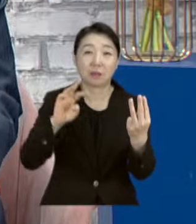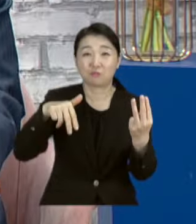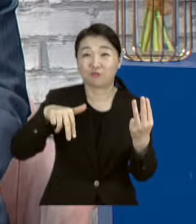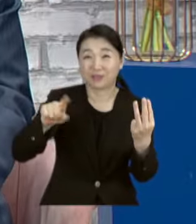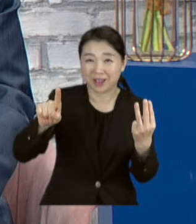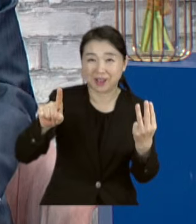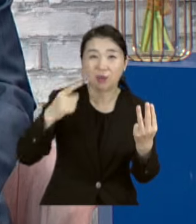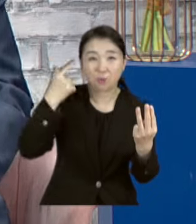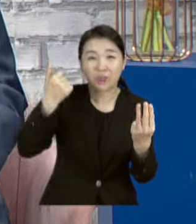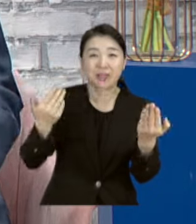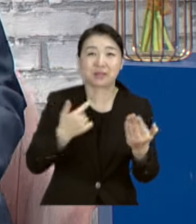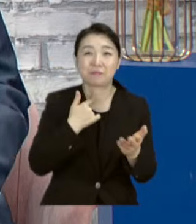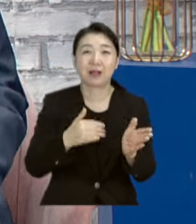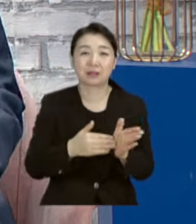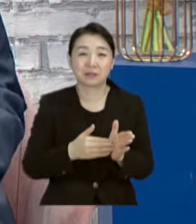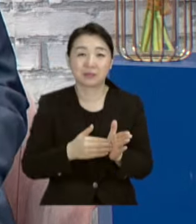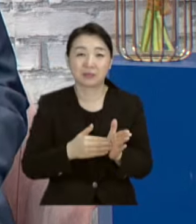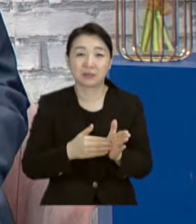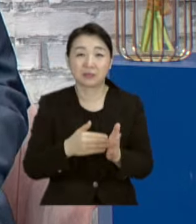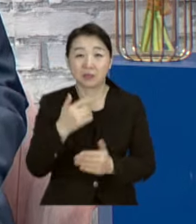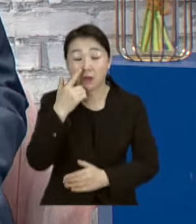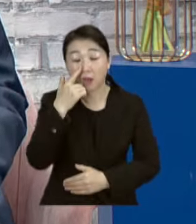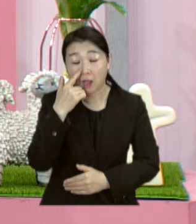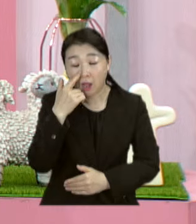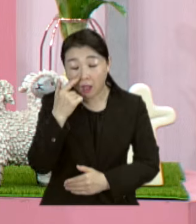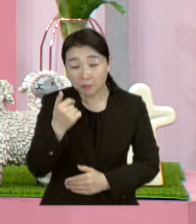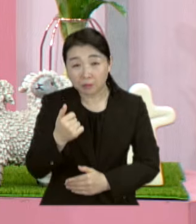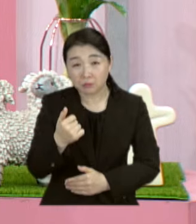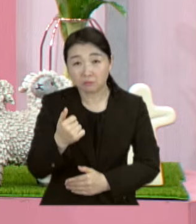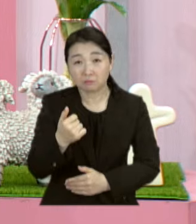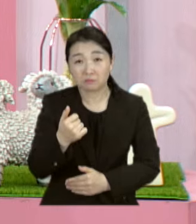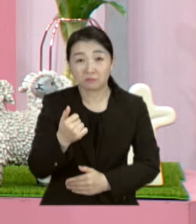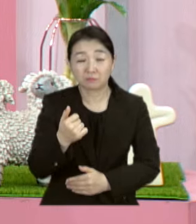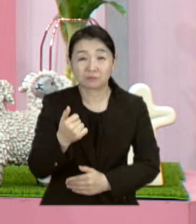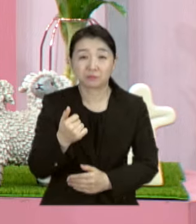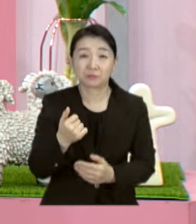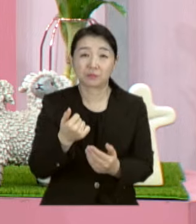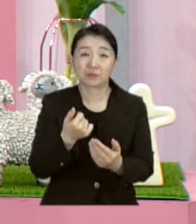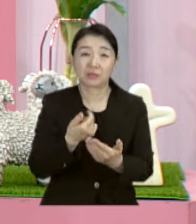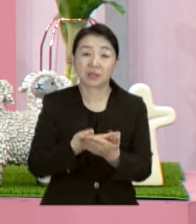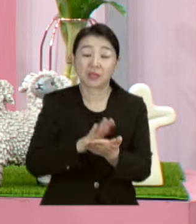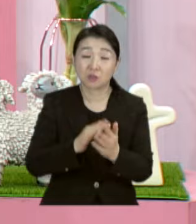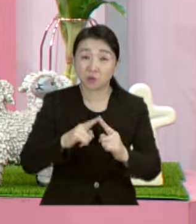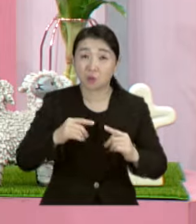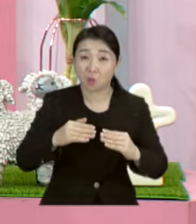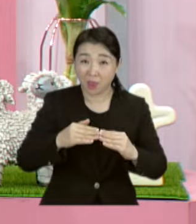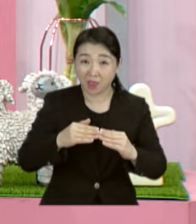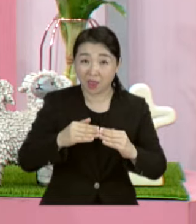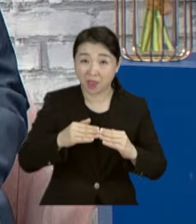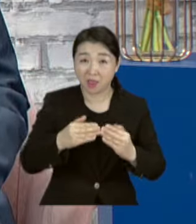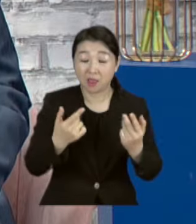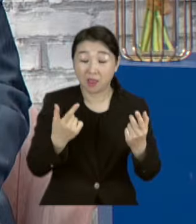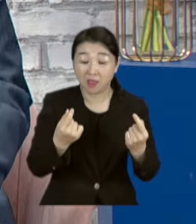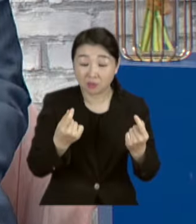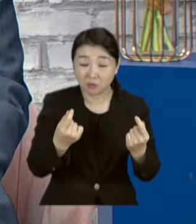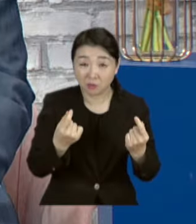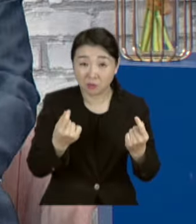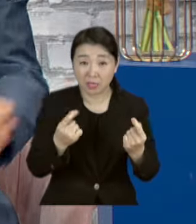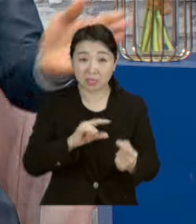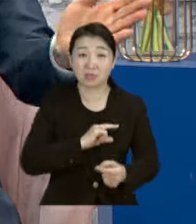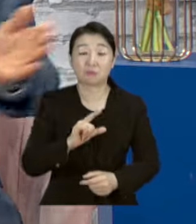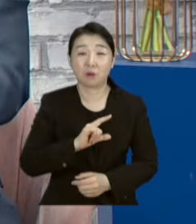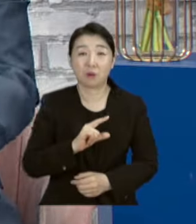개척교회 목사님이셨잖아요. 네, 네. 교회 이름이? 가야제일교회. 가야제일. 가야제일입니다. 아, 저도 있지만.